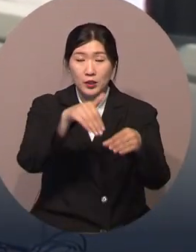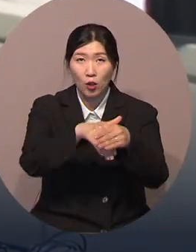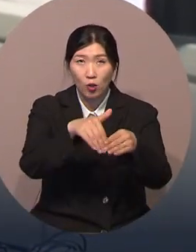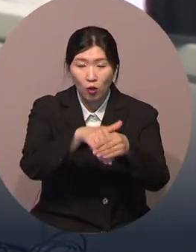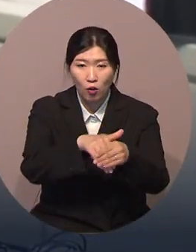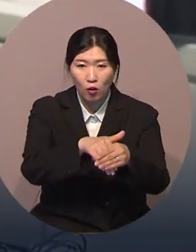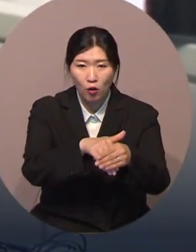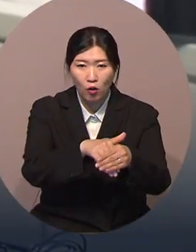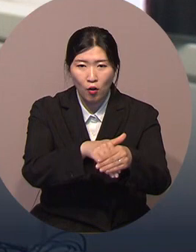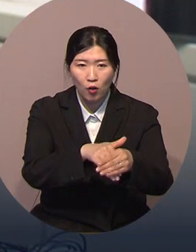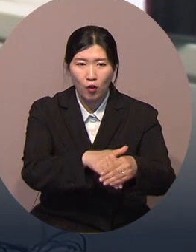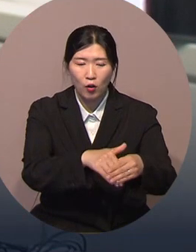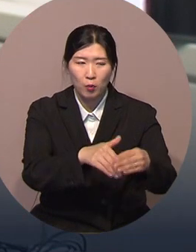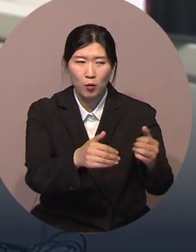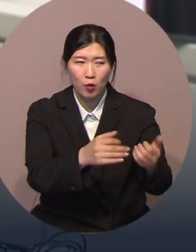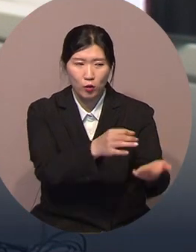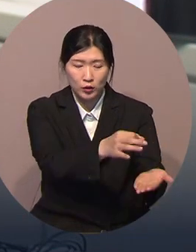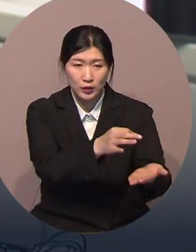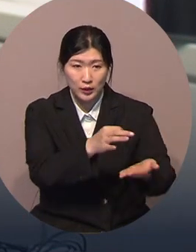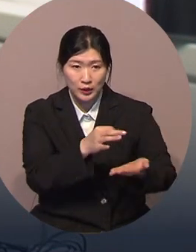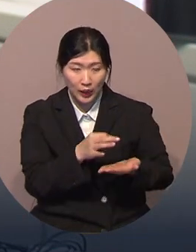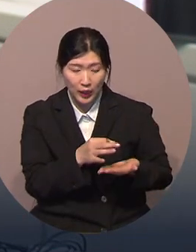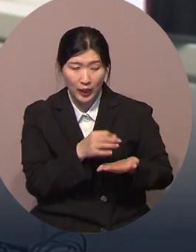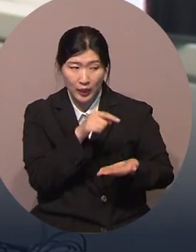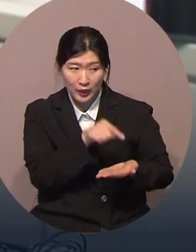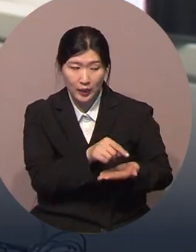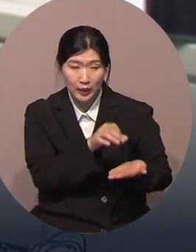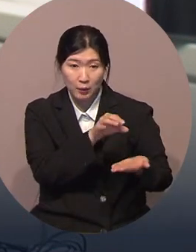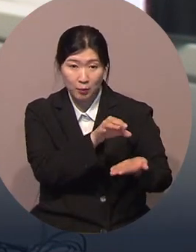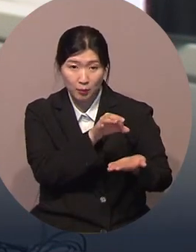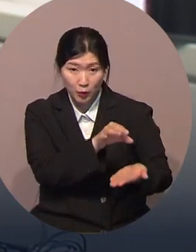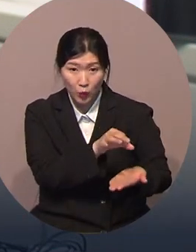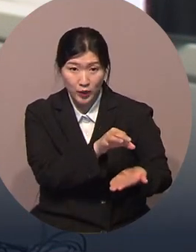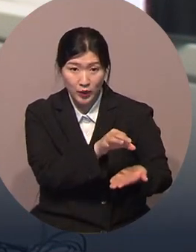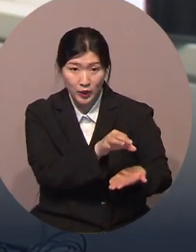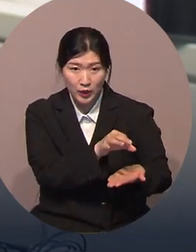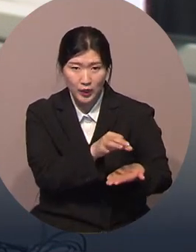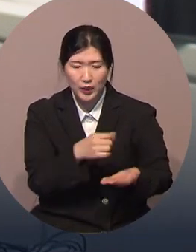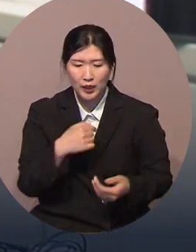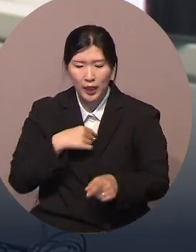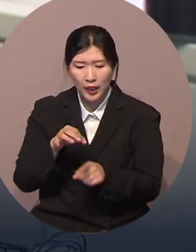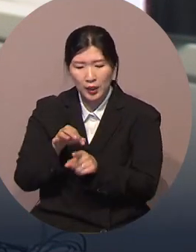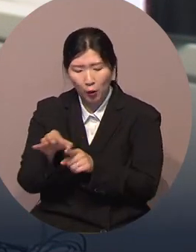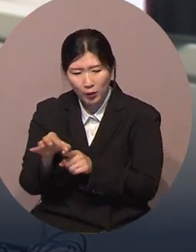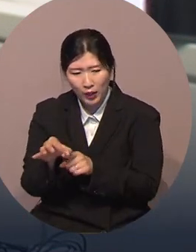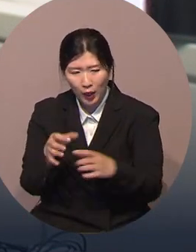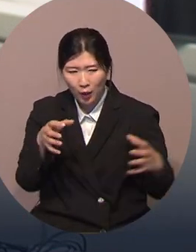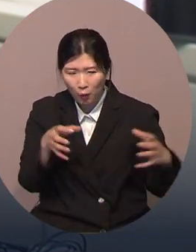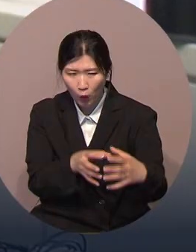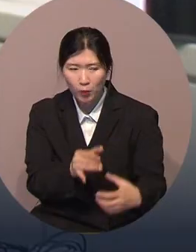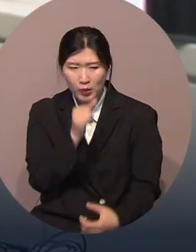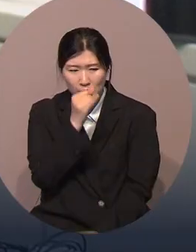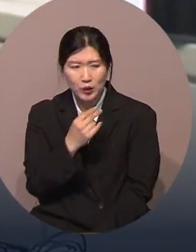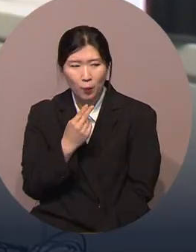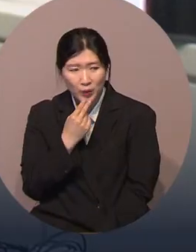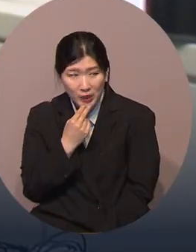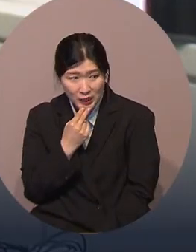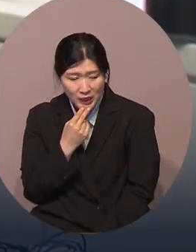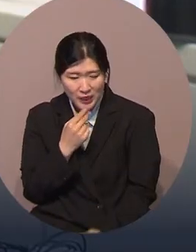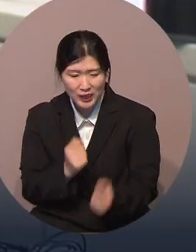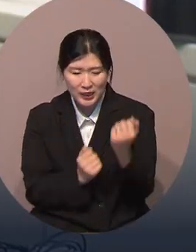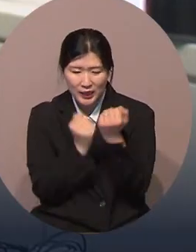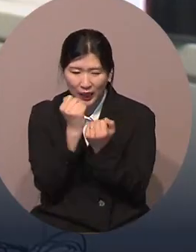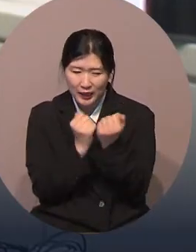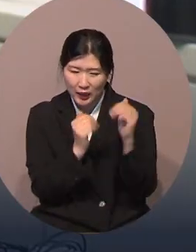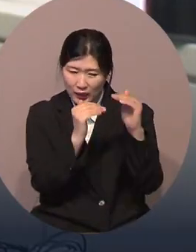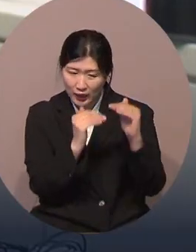투표 사무 종사원한테 나가는 선관위에서 지급하는 그 비용에 여비가 들어 있느냐 안 들어 있느냐